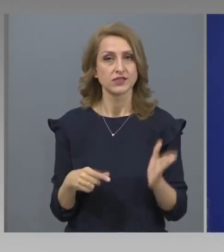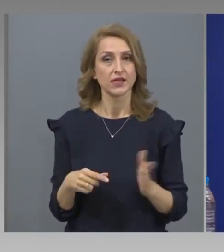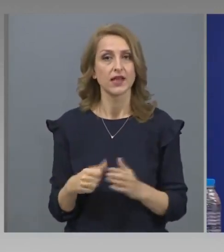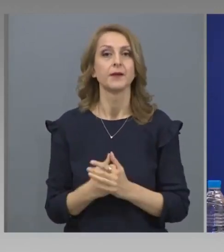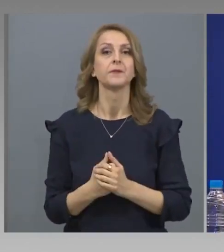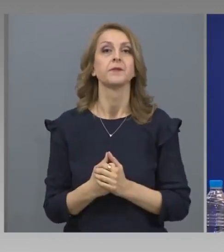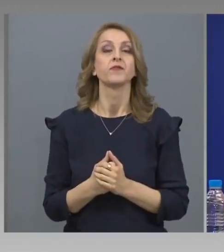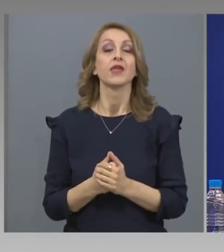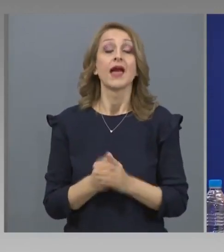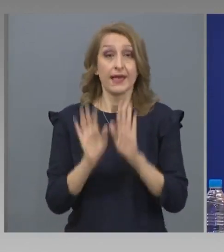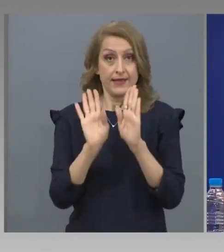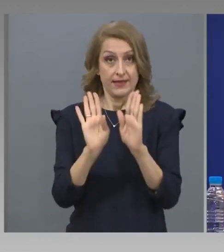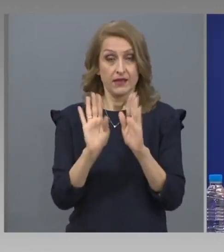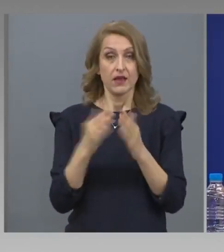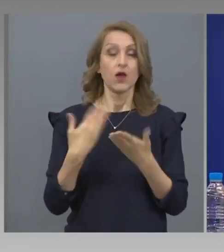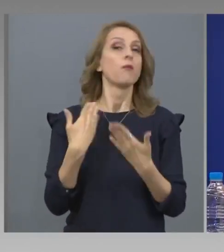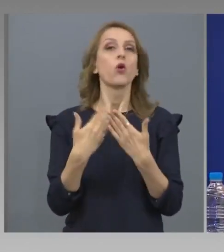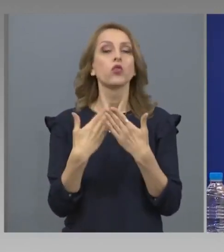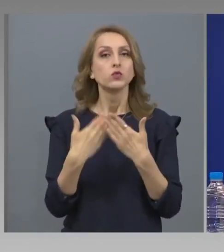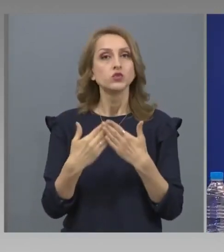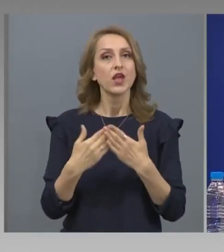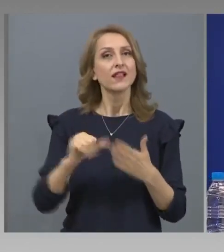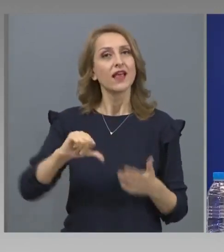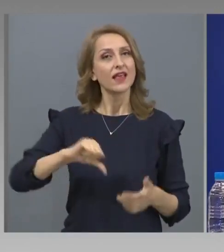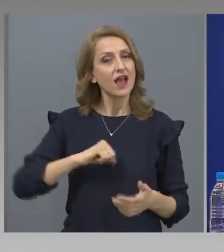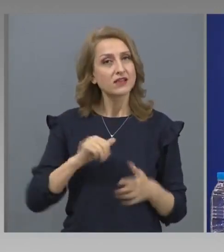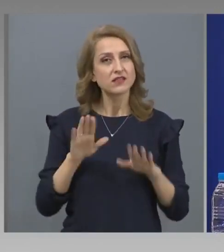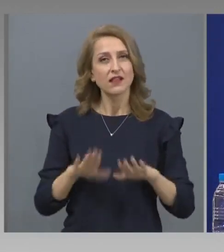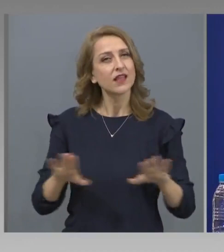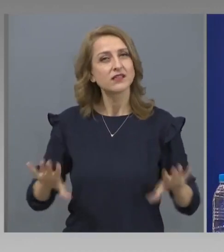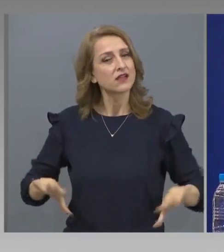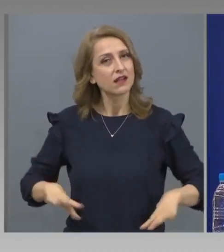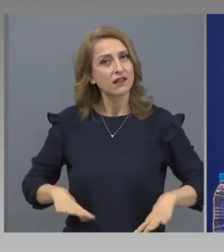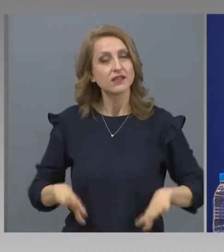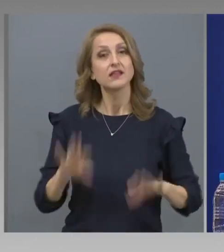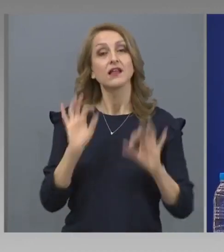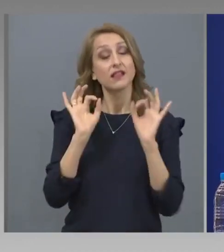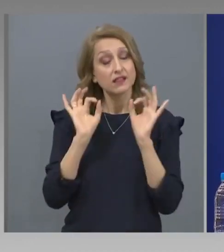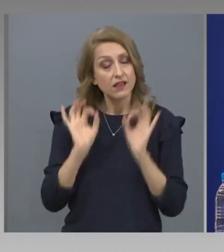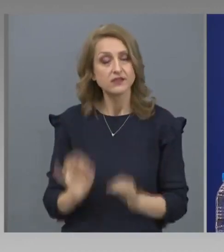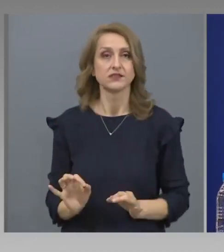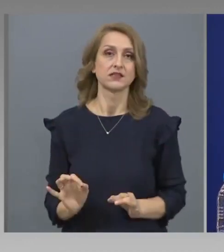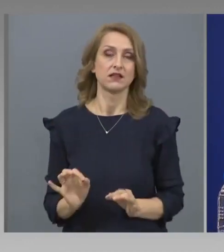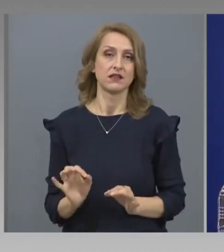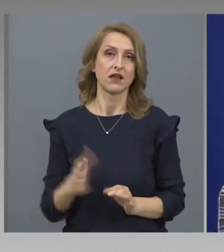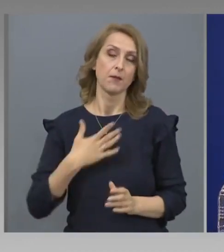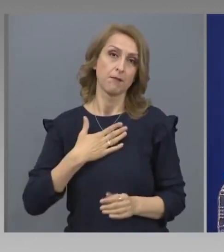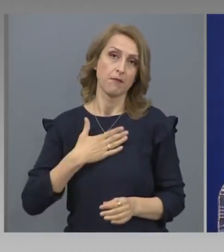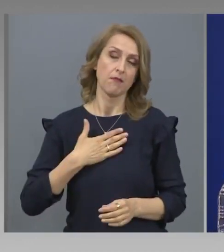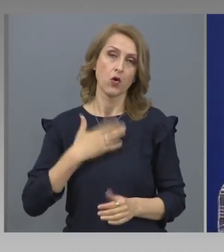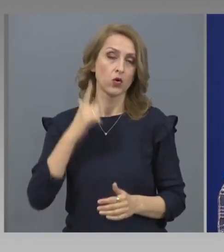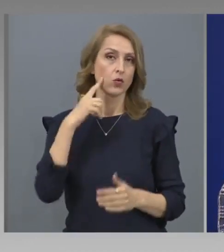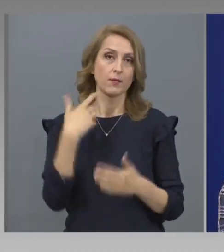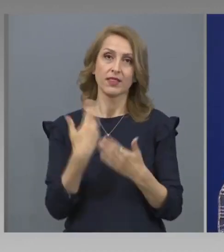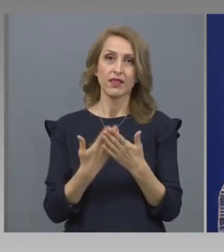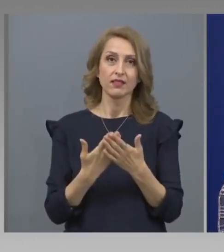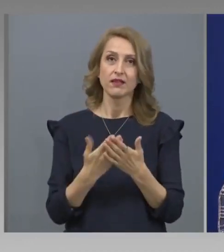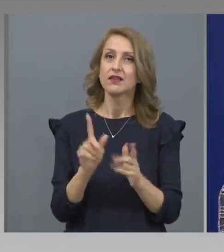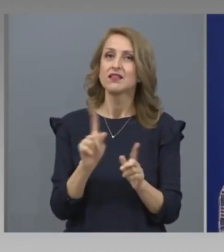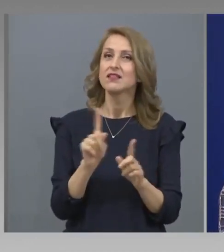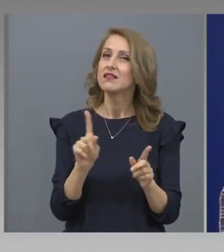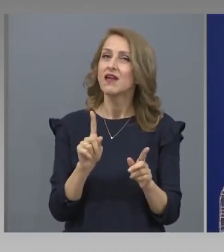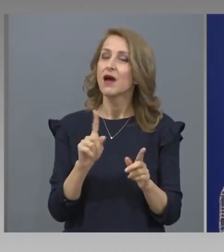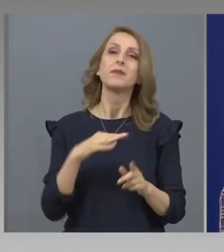По отношение на яслите и детските градини, ще започна от там. Наистина, моето мнение е, че няма